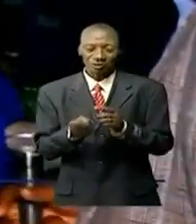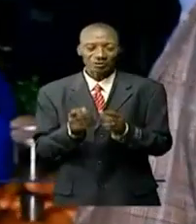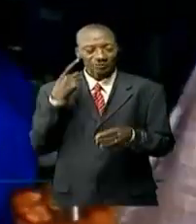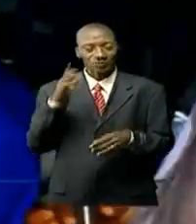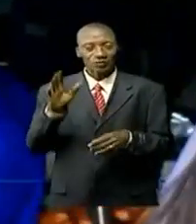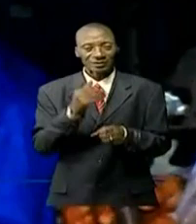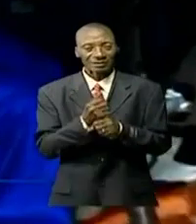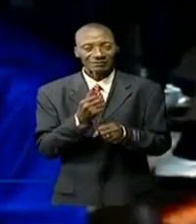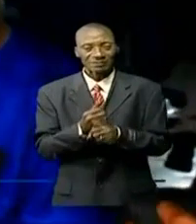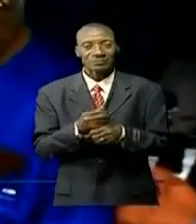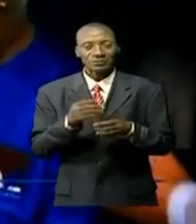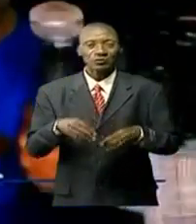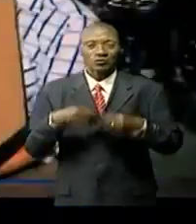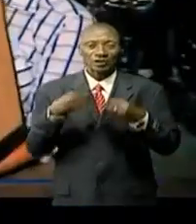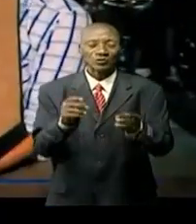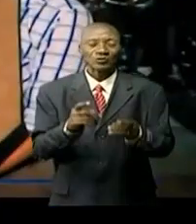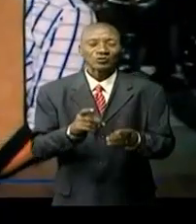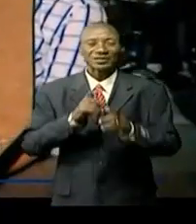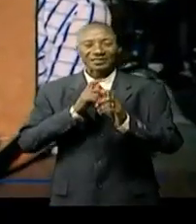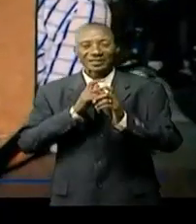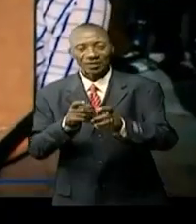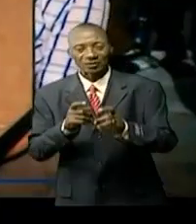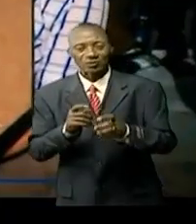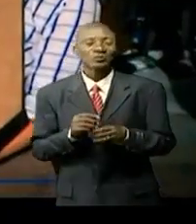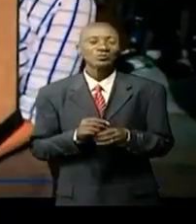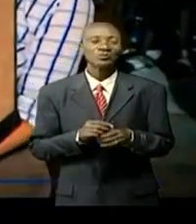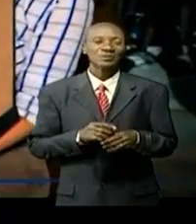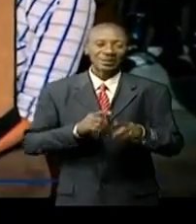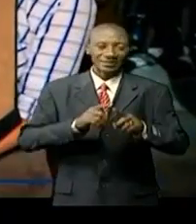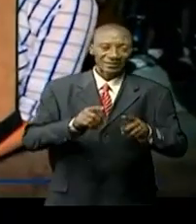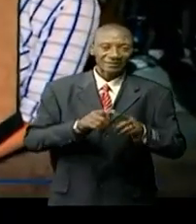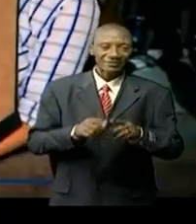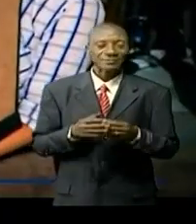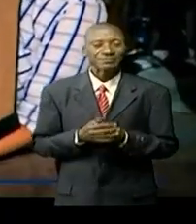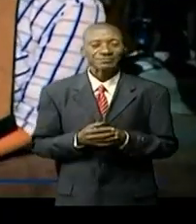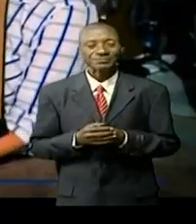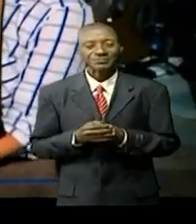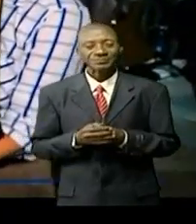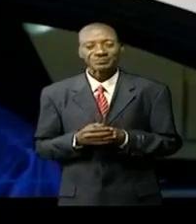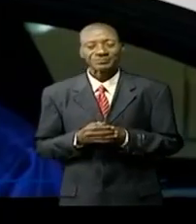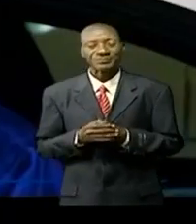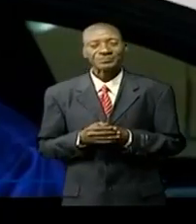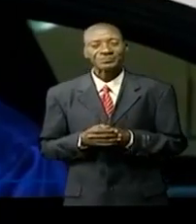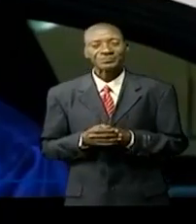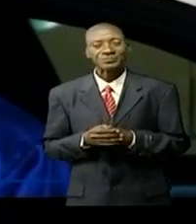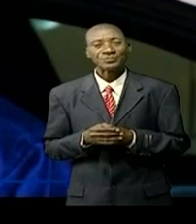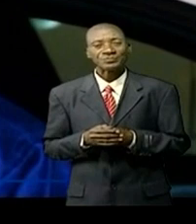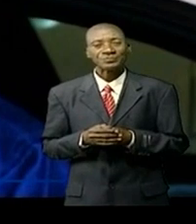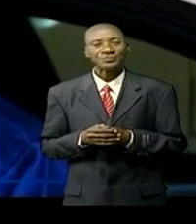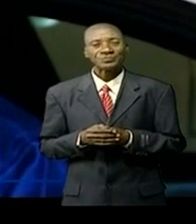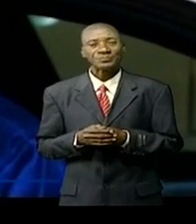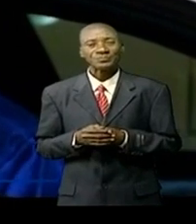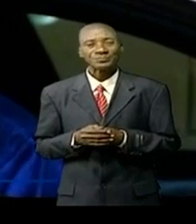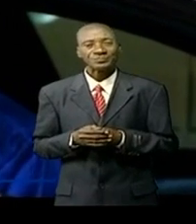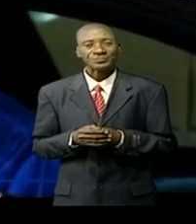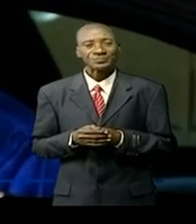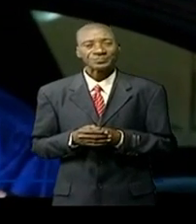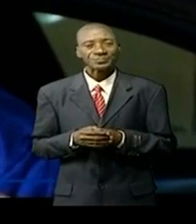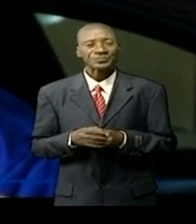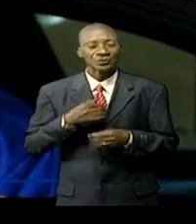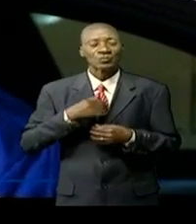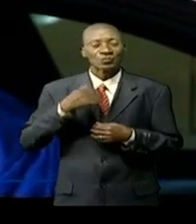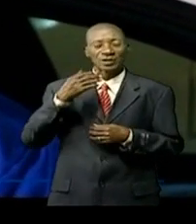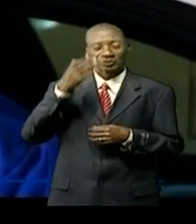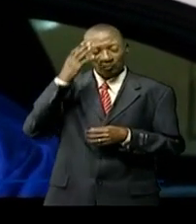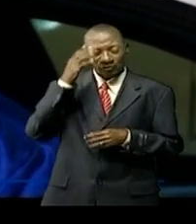aux maîtres et aînés. Précision du docteur Mouteba. Nous, on nous a formés. Ce que je sais, ce que je connais